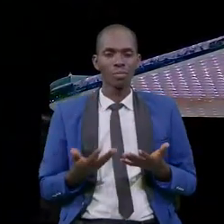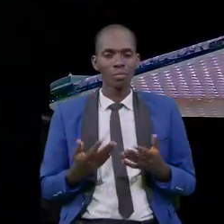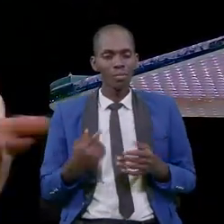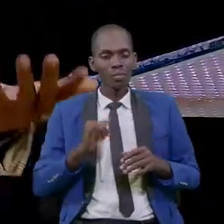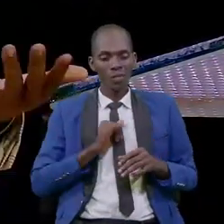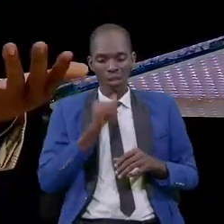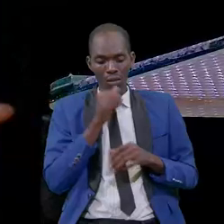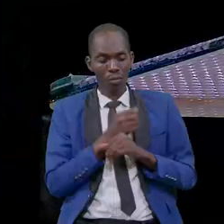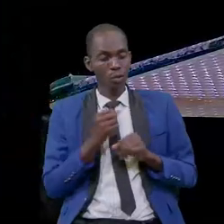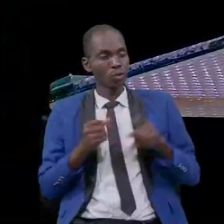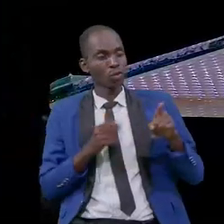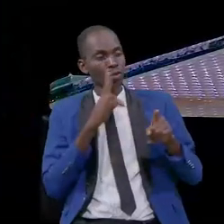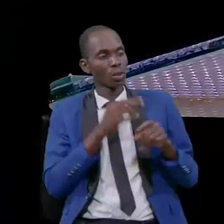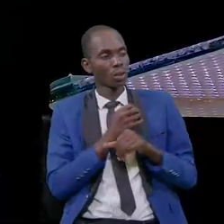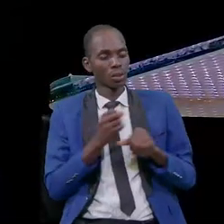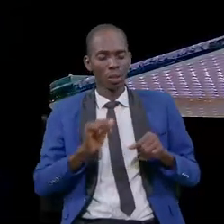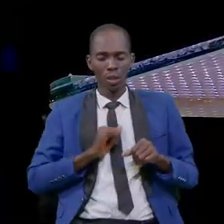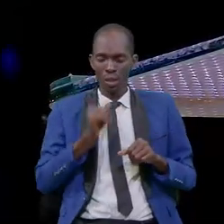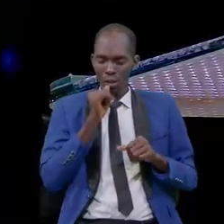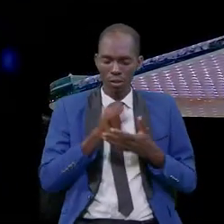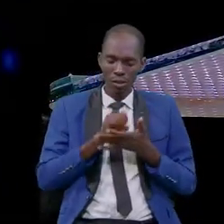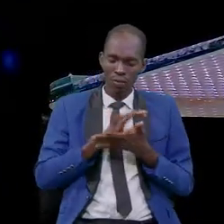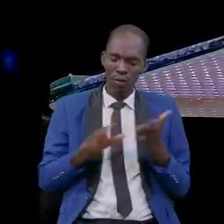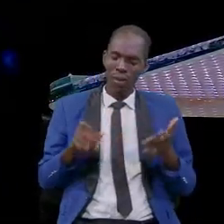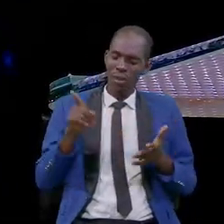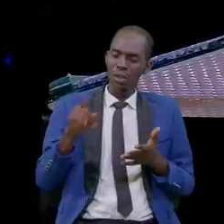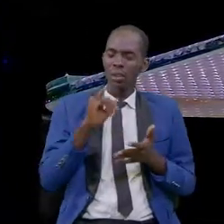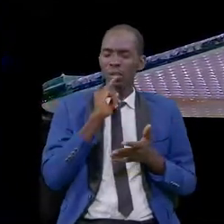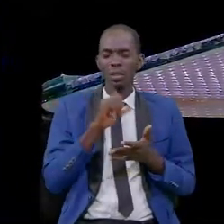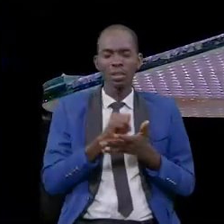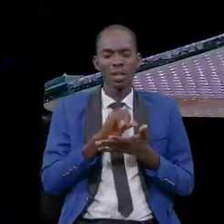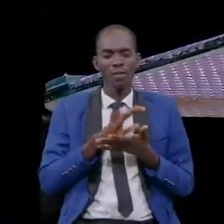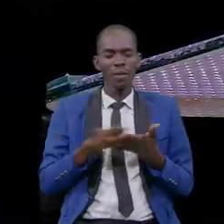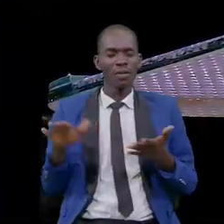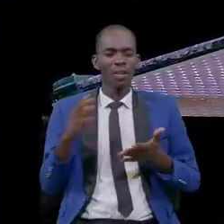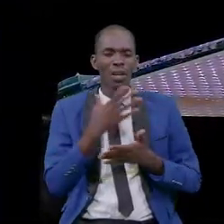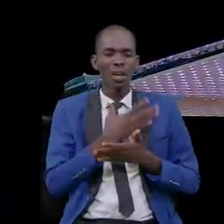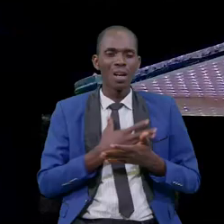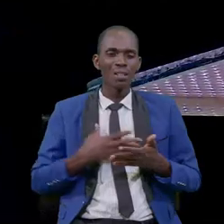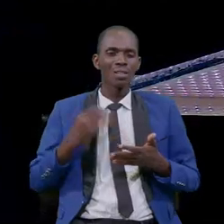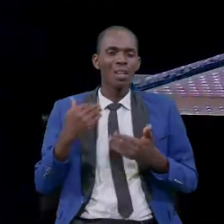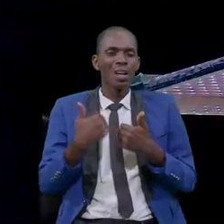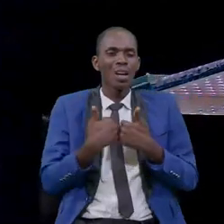sauvé. Nous sommes sanctifiés, il est sanctifié. Alors,